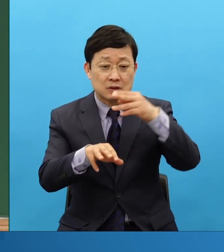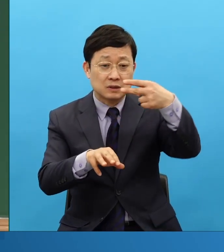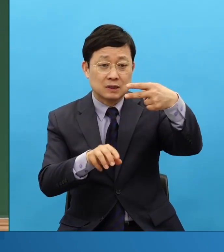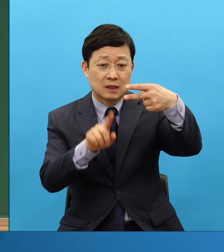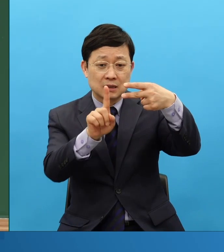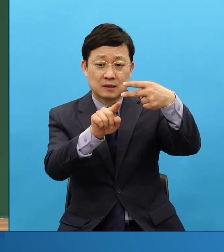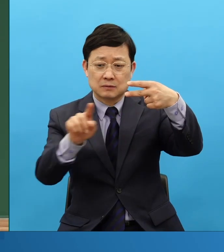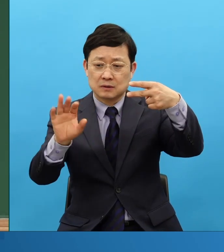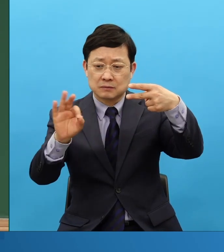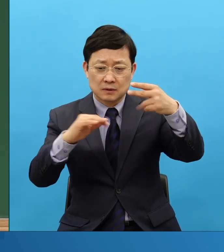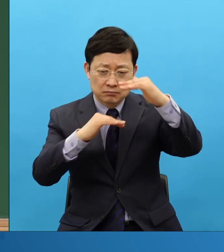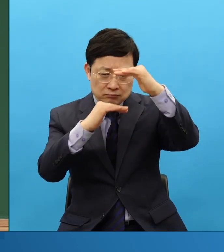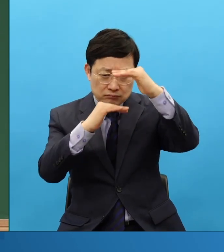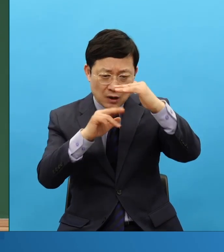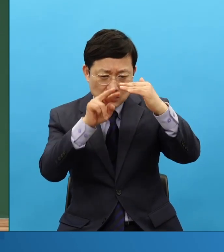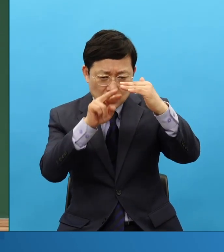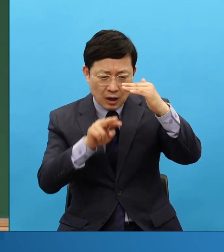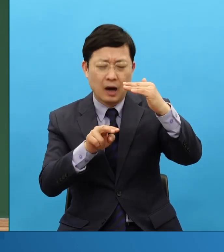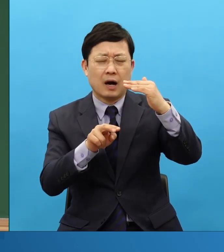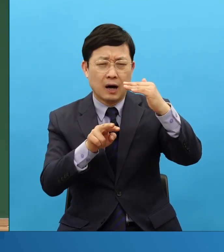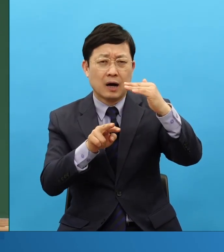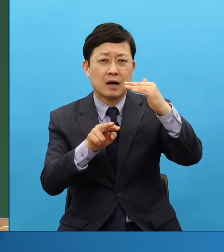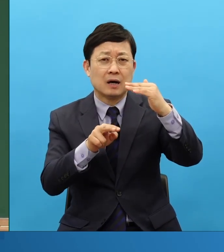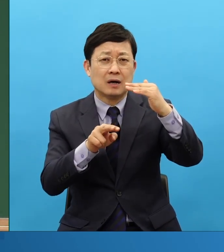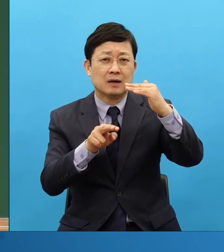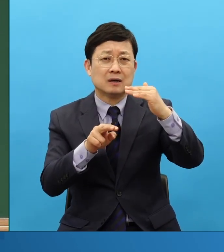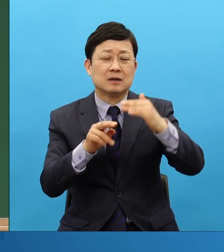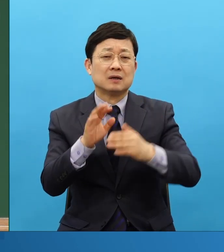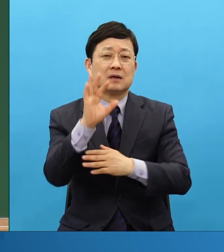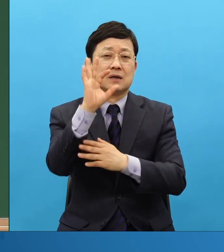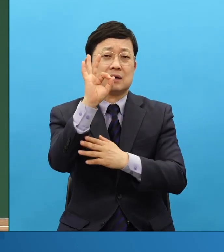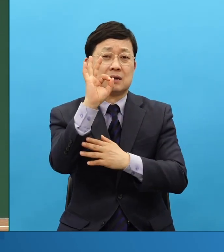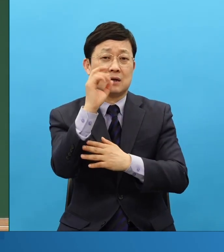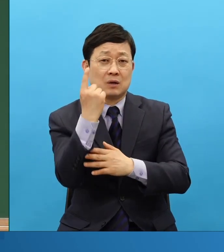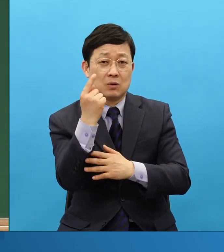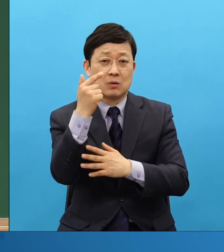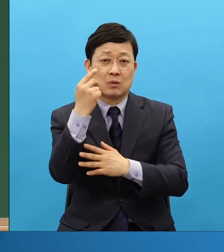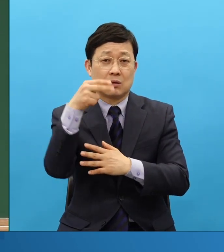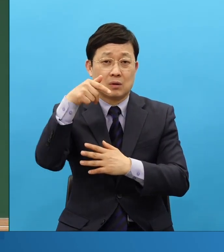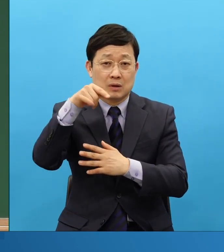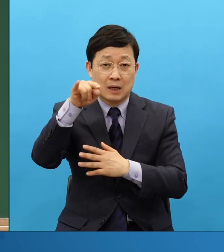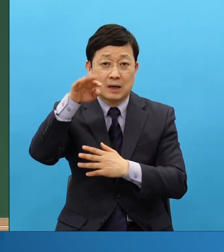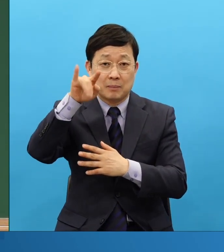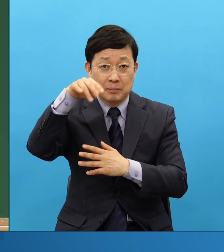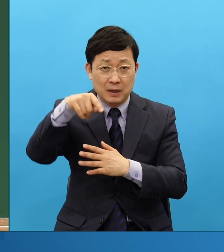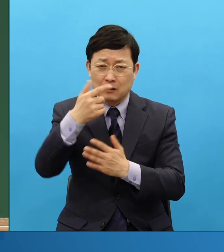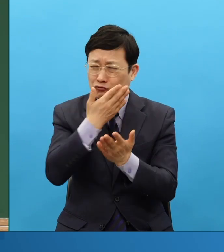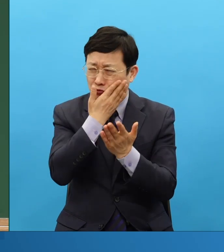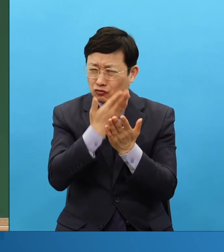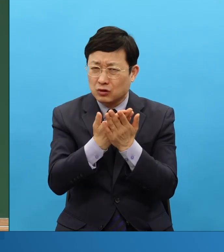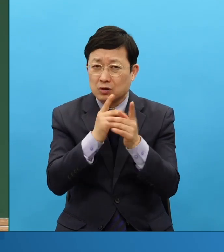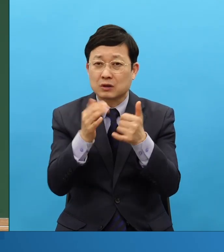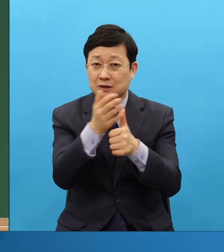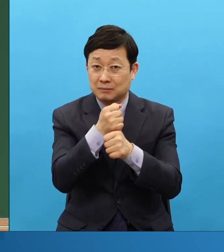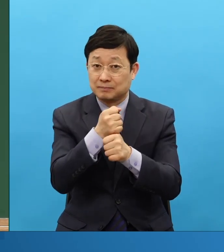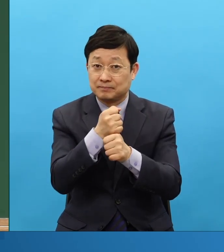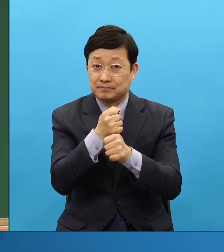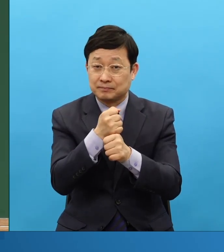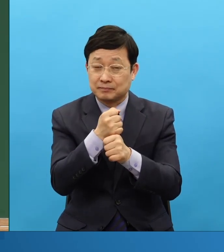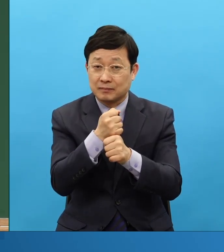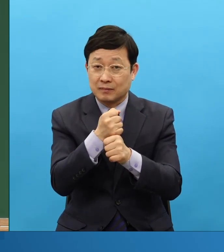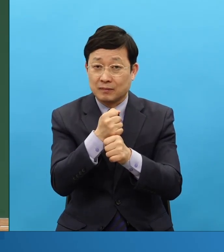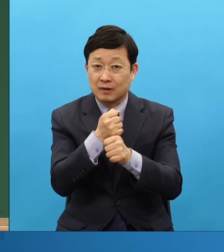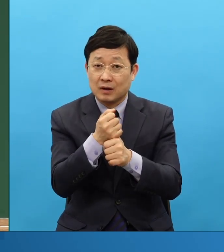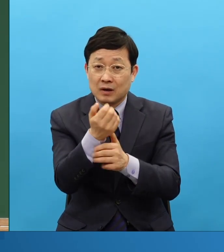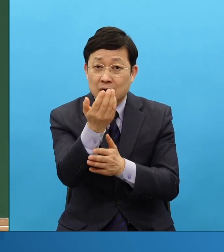aspect very well. 정기자 여러분 기중합니다. 많은 일도 하셔야 되겠습니다만은 기도를 하는 이유가 뭡니까? 이런 걸